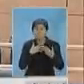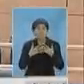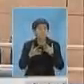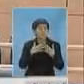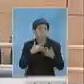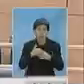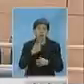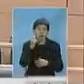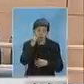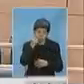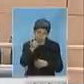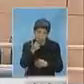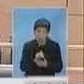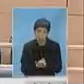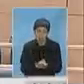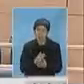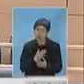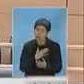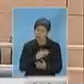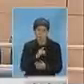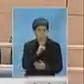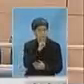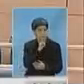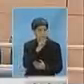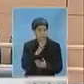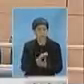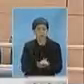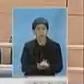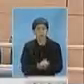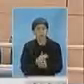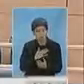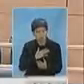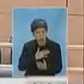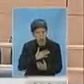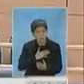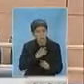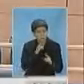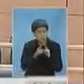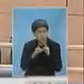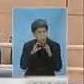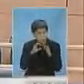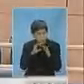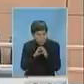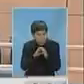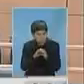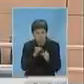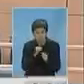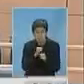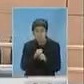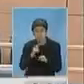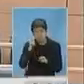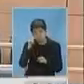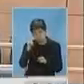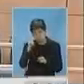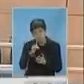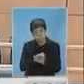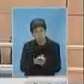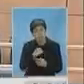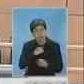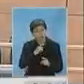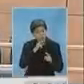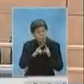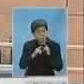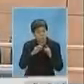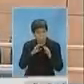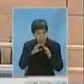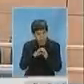เราเคารพแต่ผมไม่ได้บอกว่าเรากำลังพูดถึงการล้มคดีพันตำรจโททักษิณเรากำลังพูด